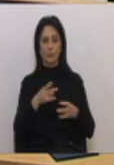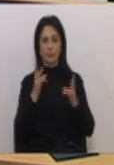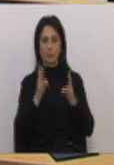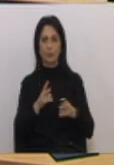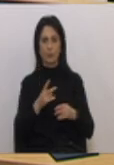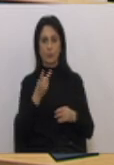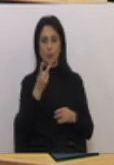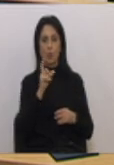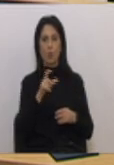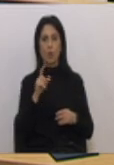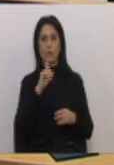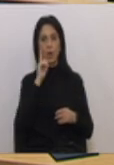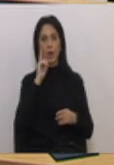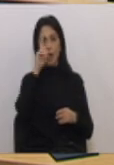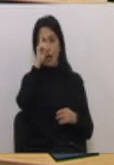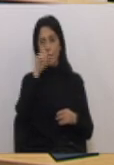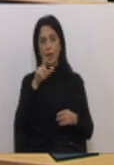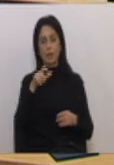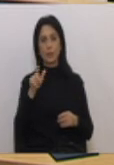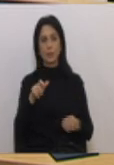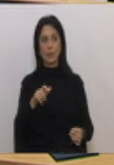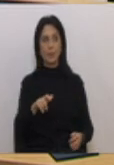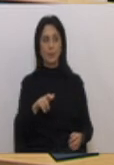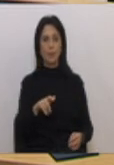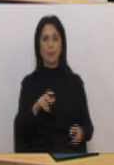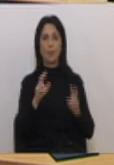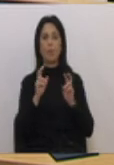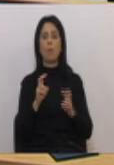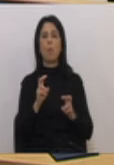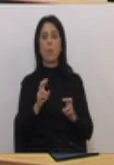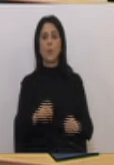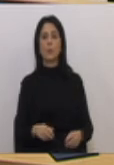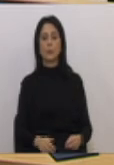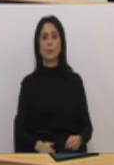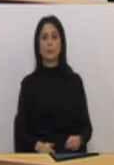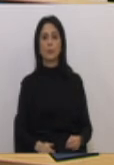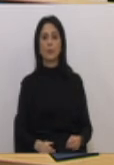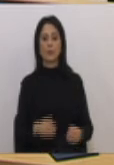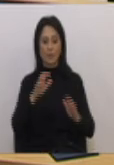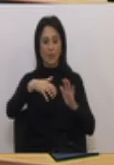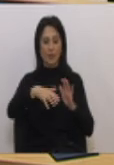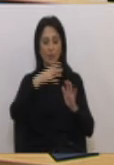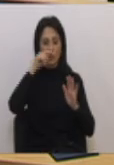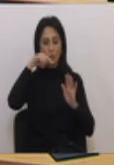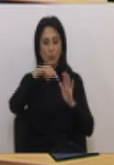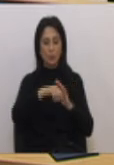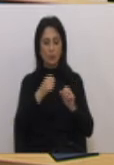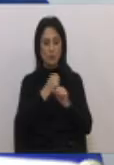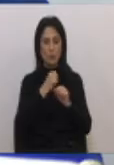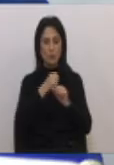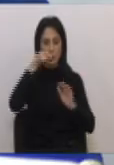რითაც ორი ადამიანი, ახალგაზრდა კაცი, კერძოდ მოპოვების დროს, რომელიც ისინი